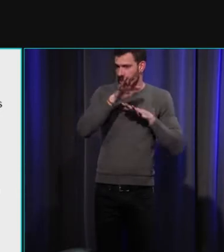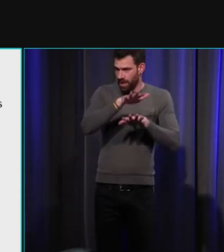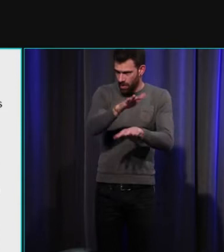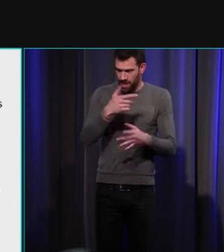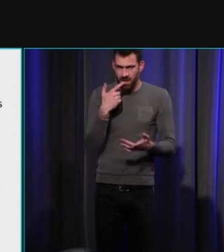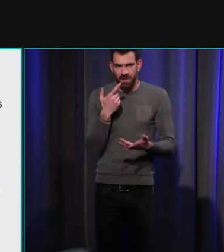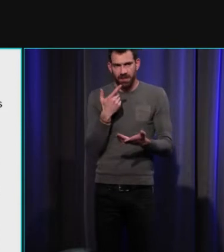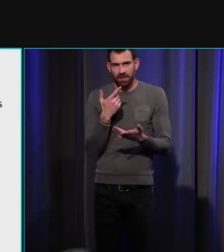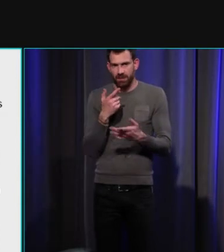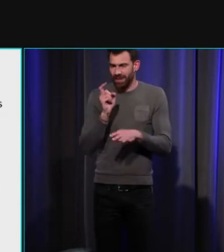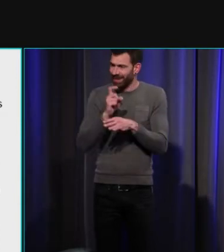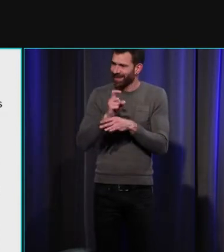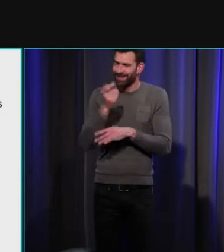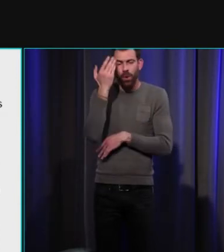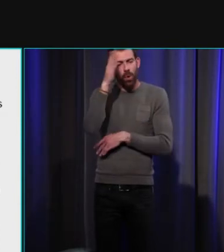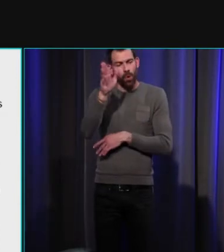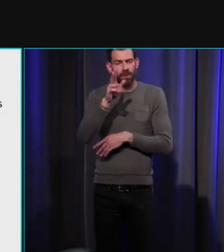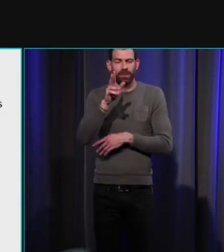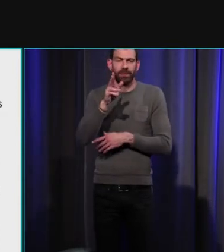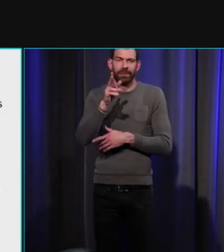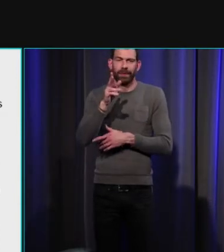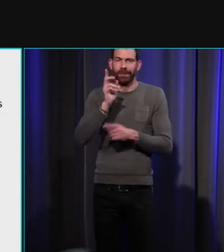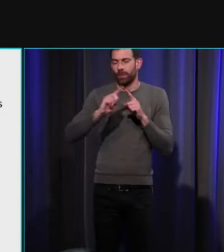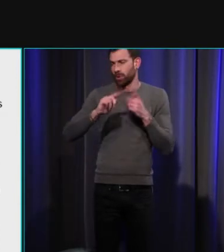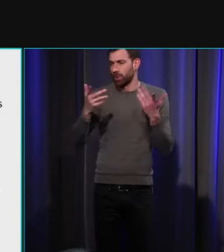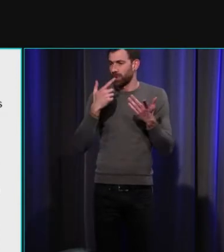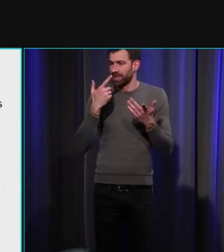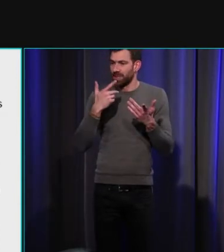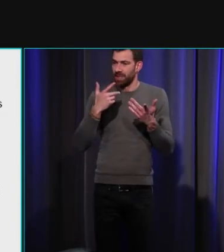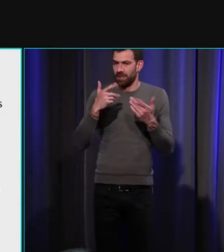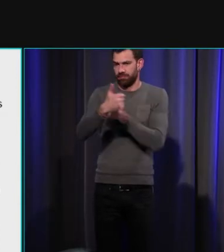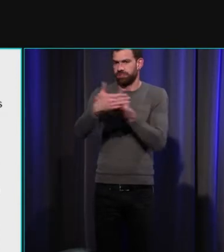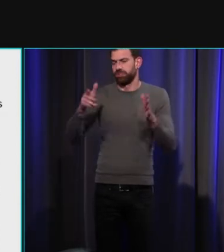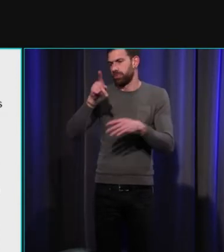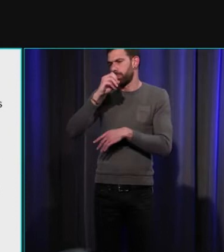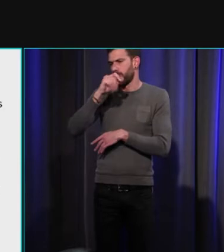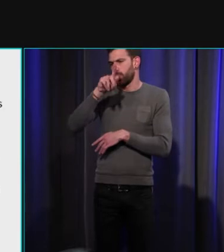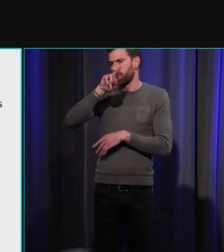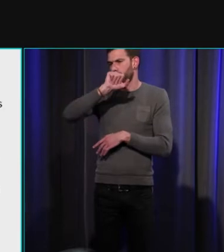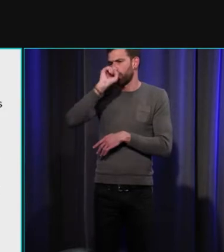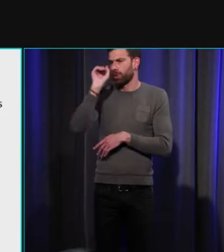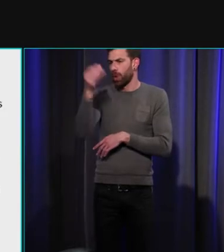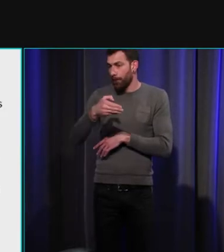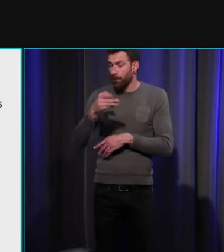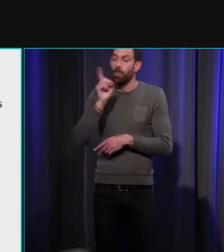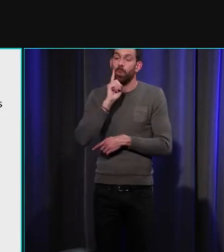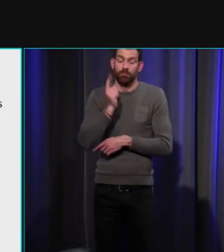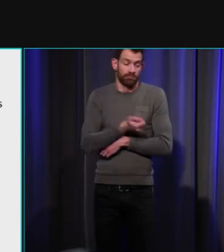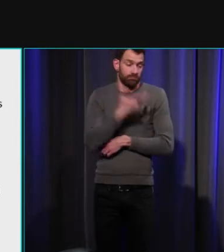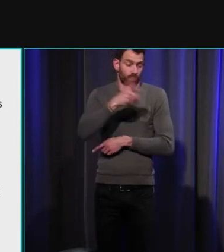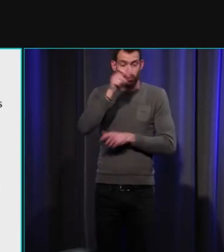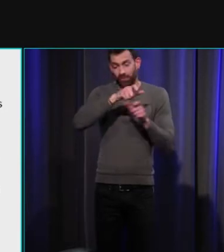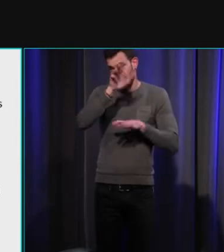une autre dimension de la croisade ces sont les pogroms puisqu'un certain nombre de croiser quand ils ont vu